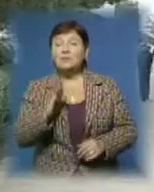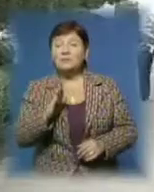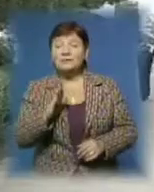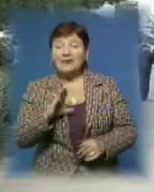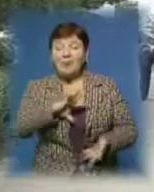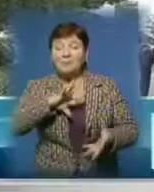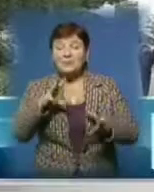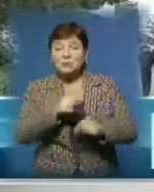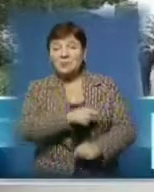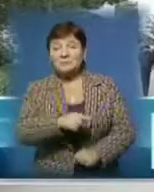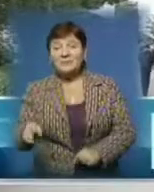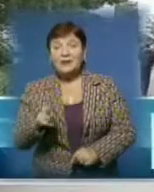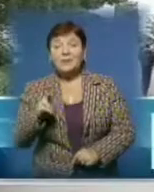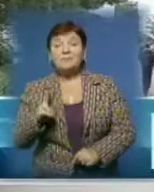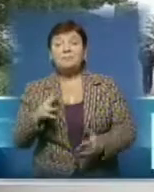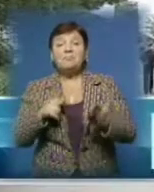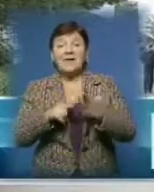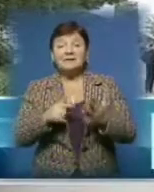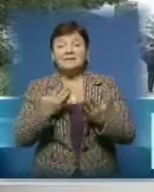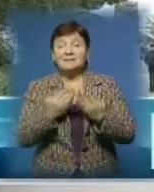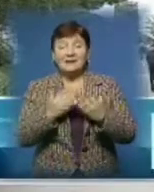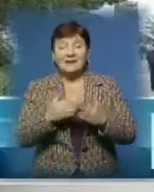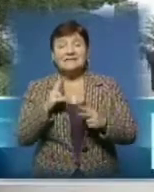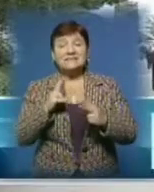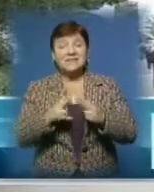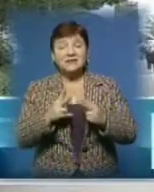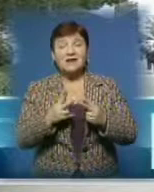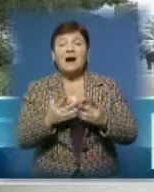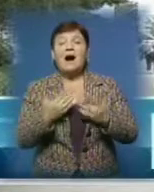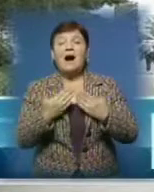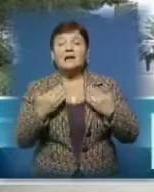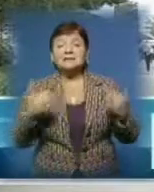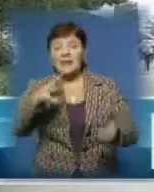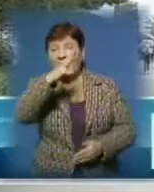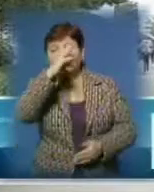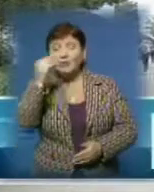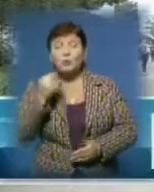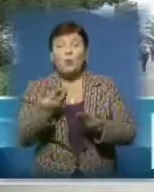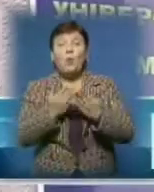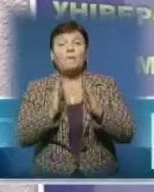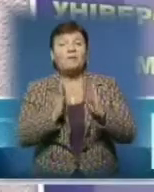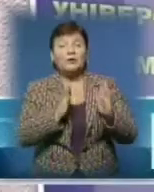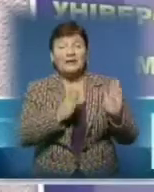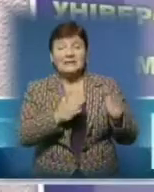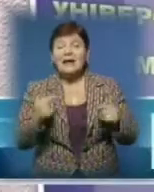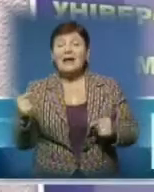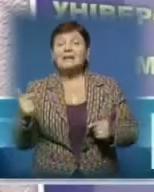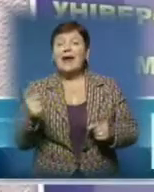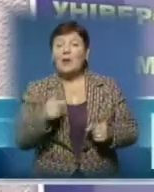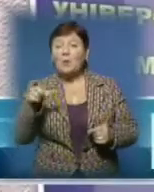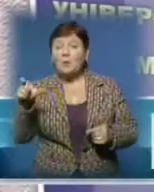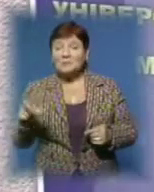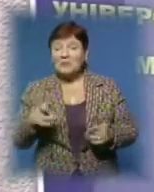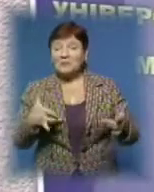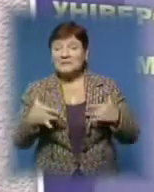підсумки фотоконкурсу «Я та книга». Завершить святкування акція з назвою «Ніч у бібліотеці». На гостей читального залу чекає